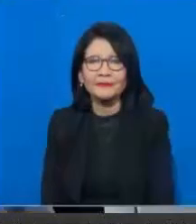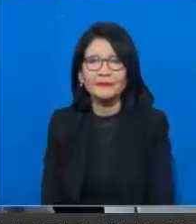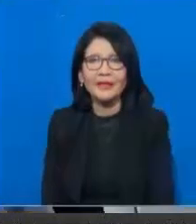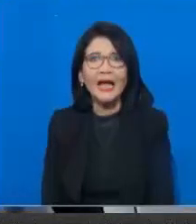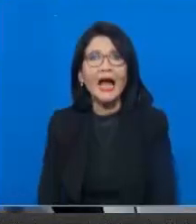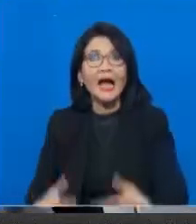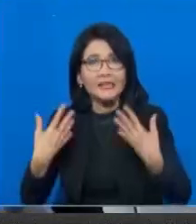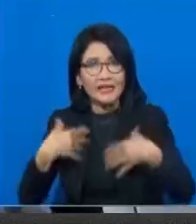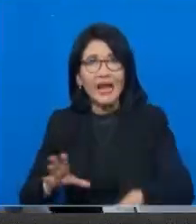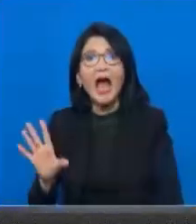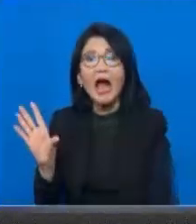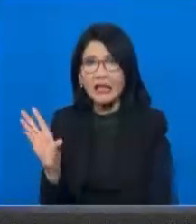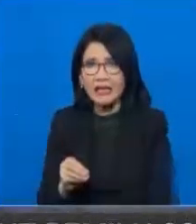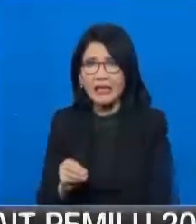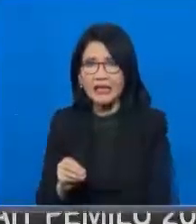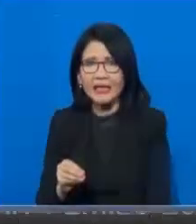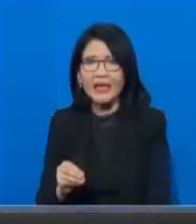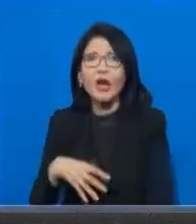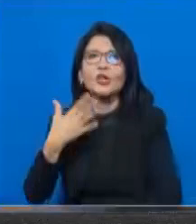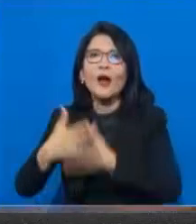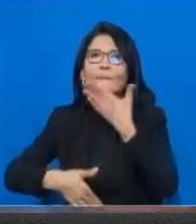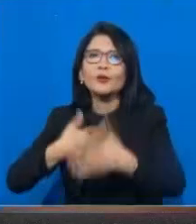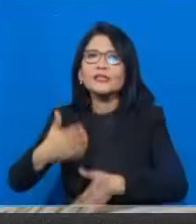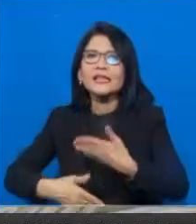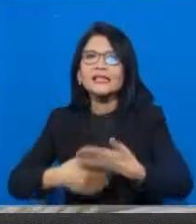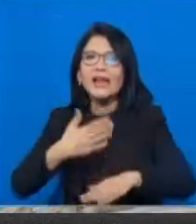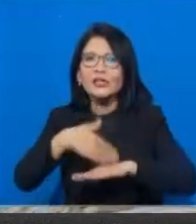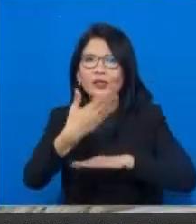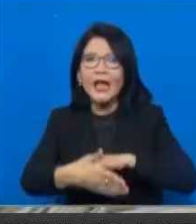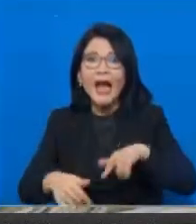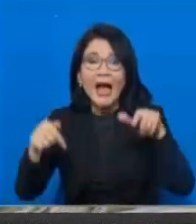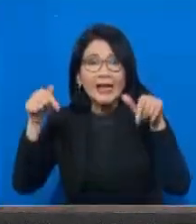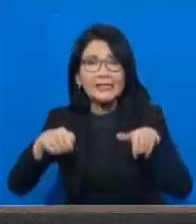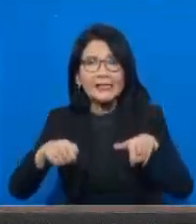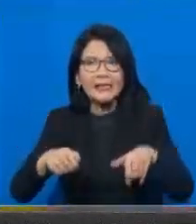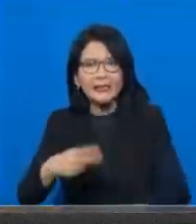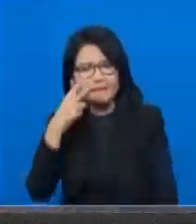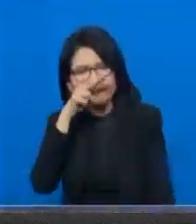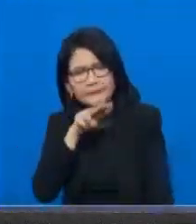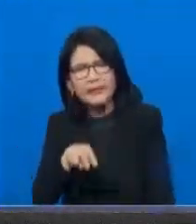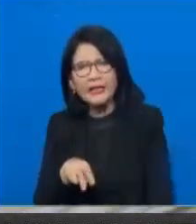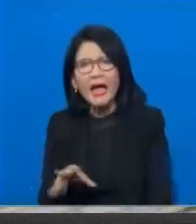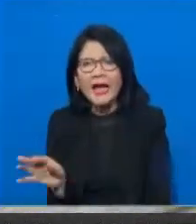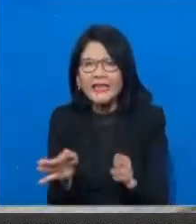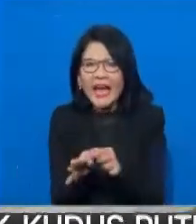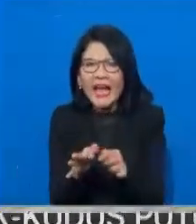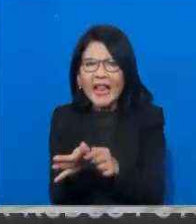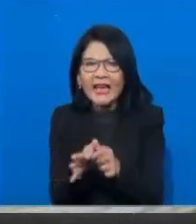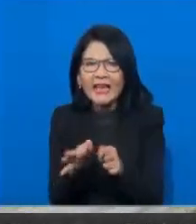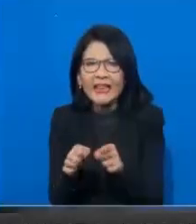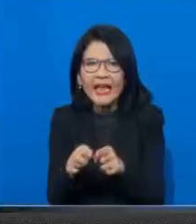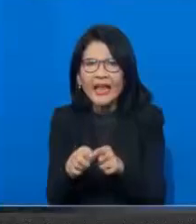Setelah dirasa cukup kering, misoa memasuki proses selanjutnya. Di sini misoa diperiksa apakah ada yang lengket satu dengan yang